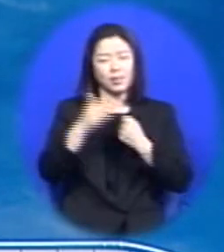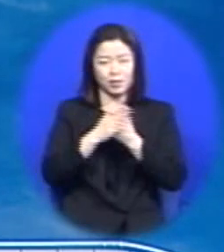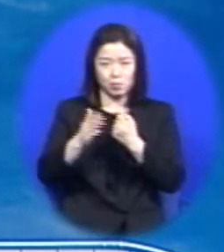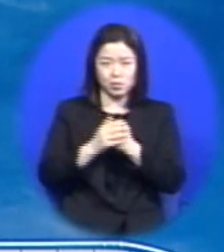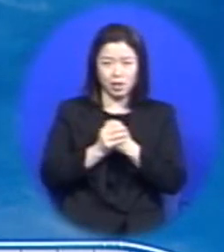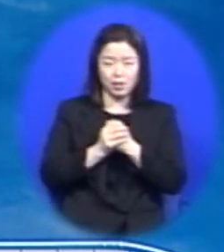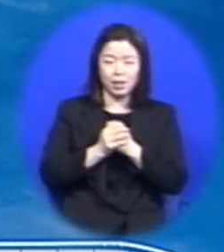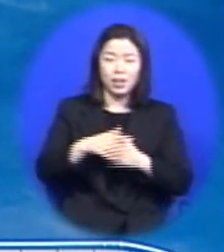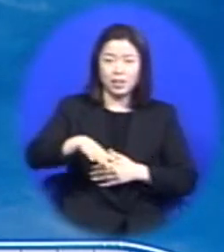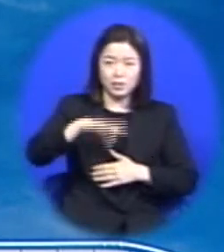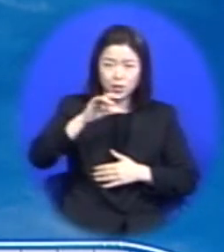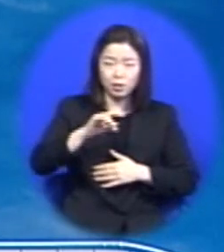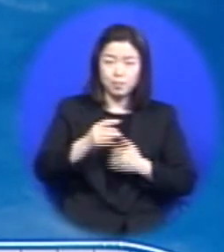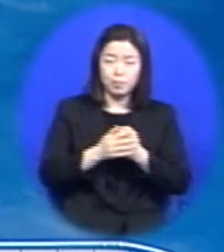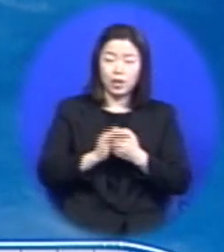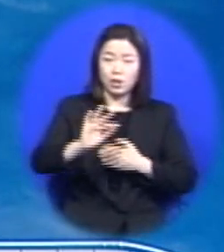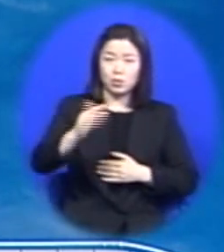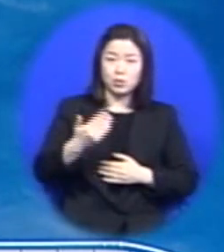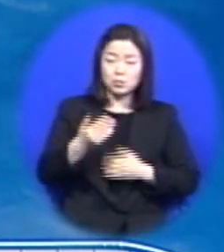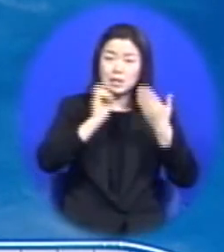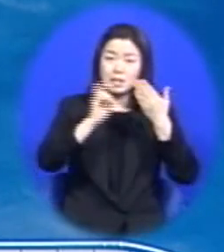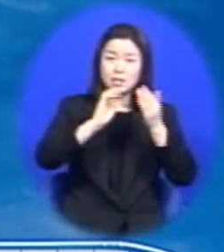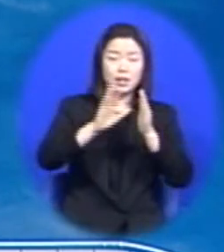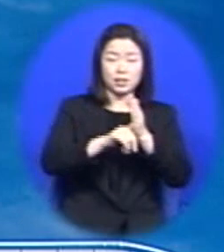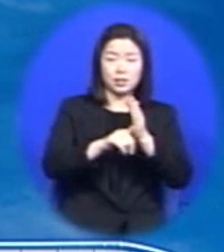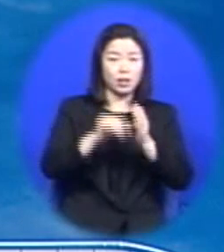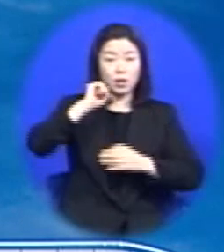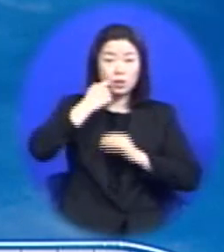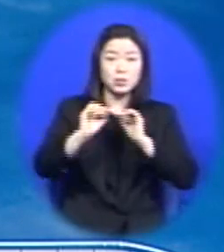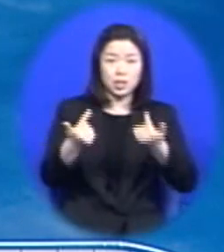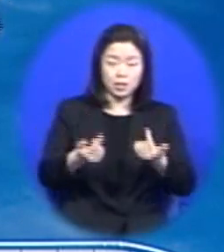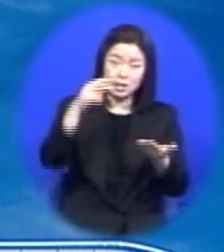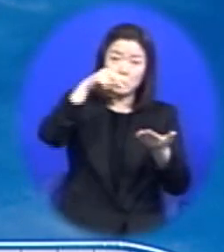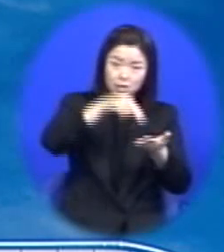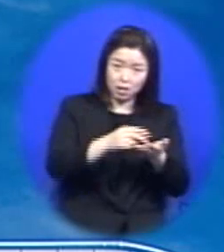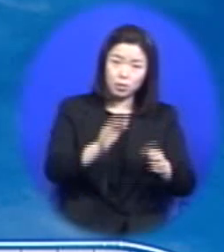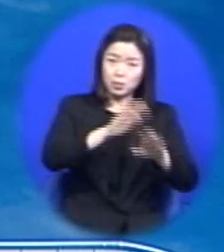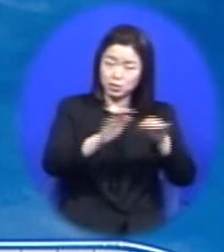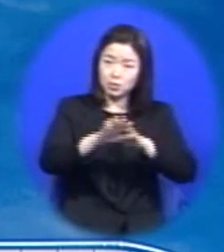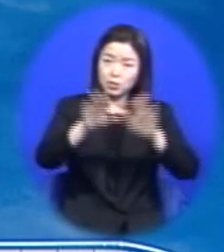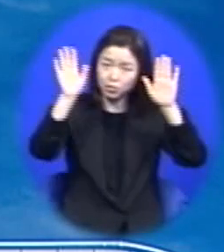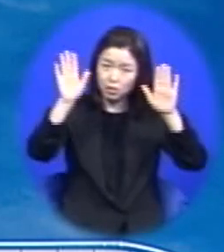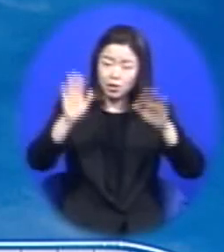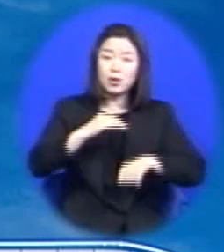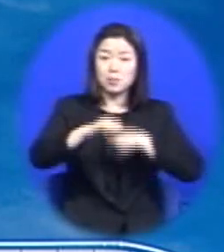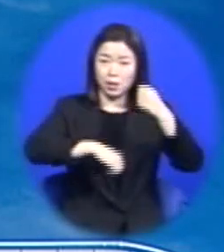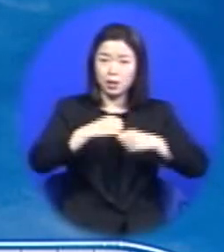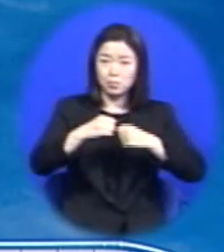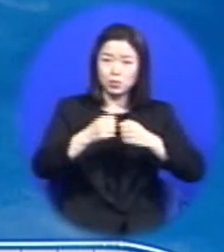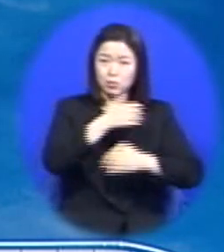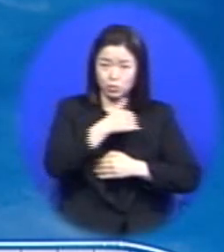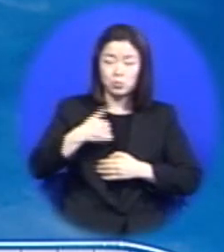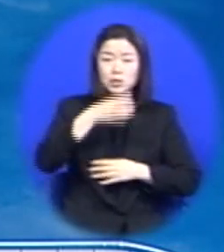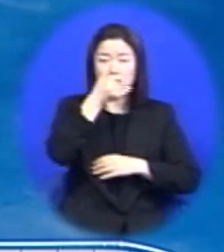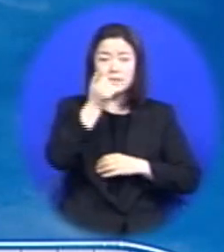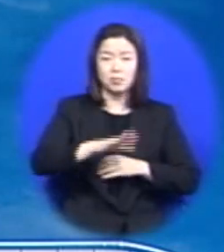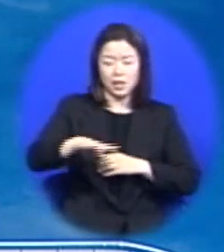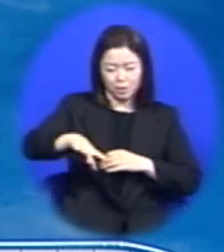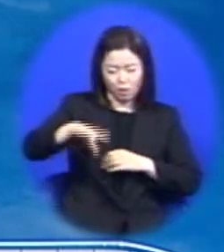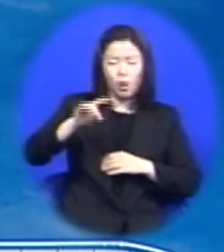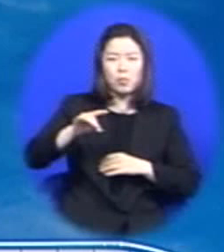처음에 우리는 요즘에 찬양하는 게 뭐 어려워요. 일어나서 찬양하고 손을 들고 찬양하고 하지만 처음에는 진짜